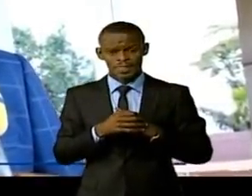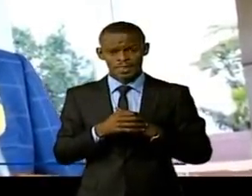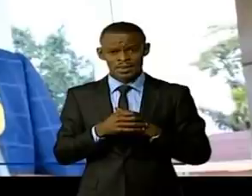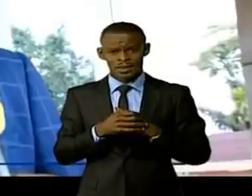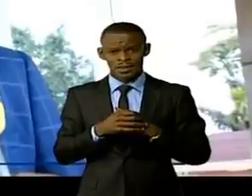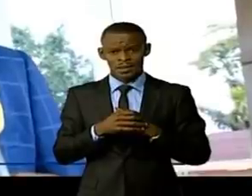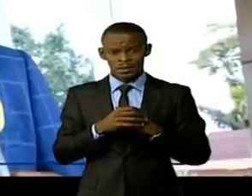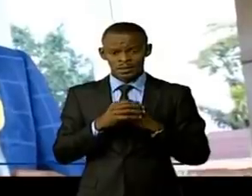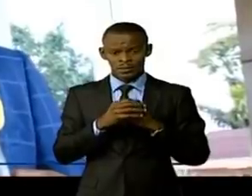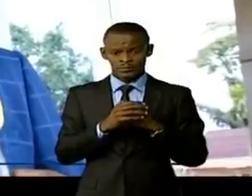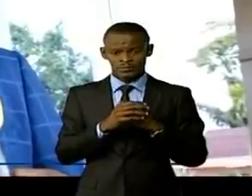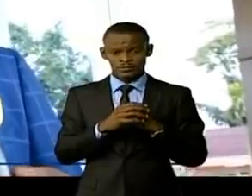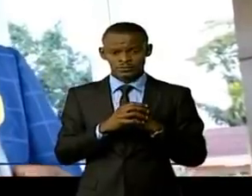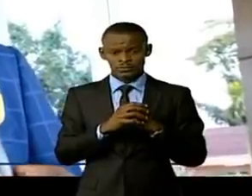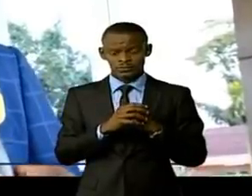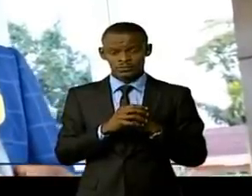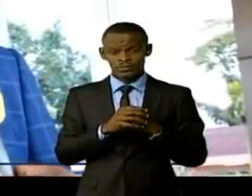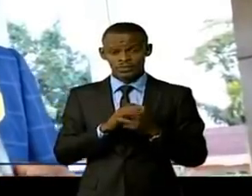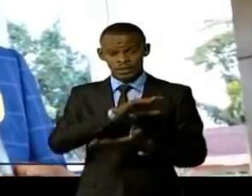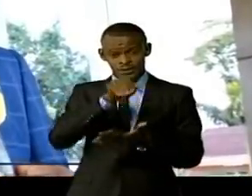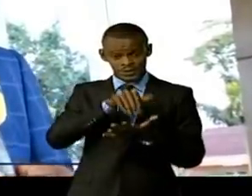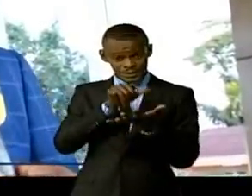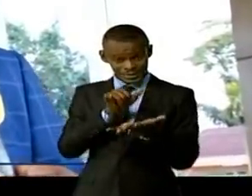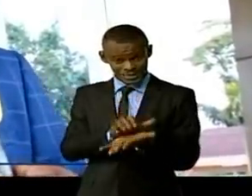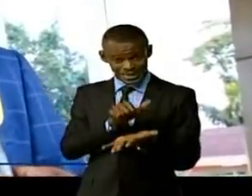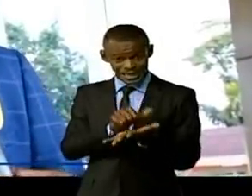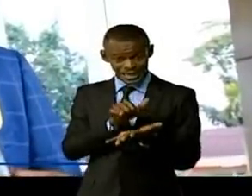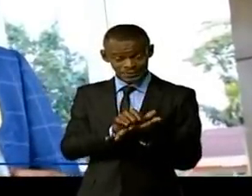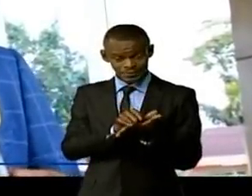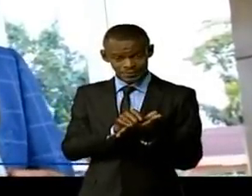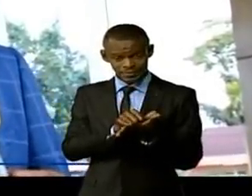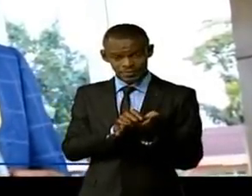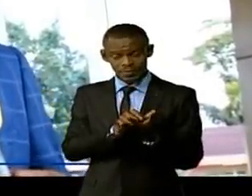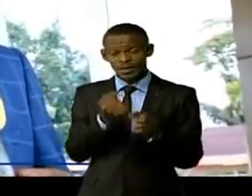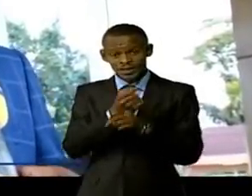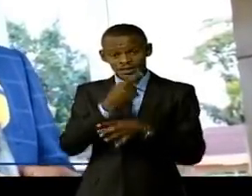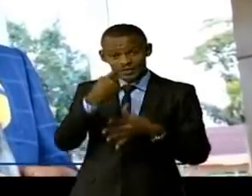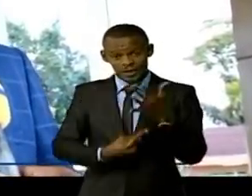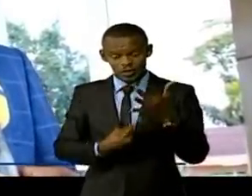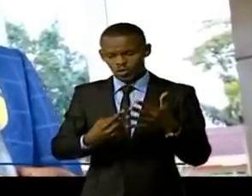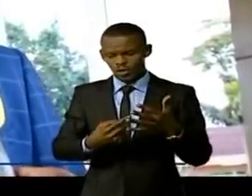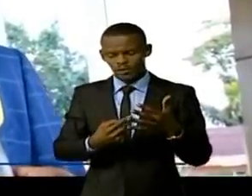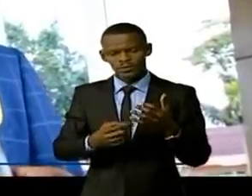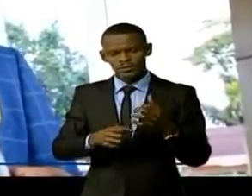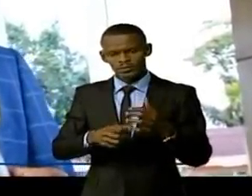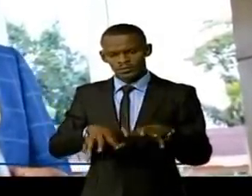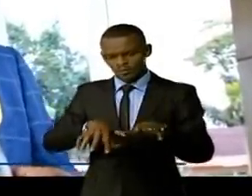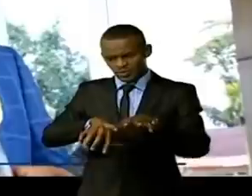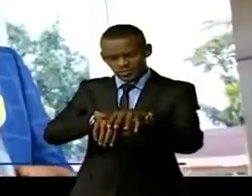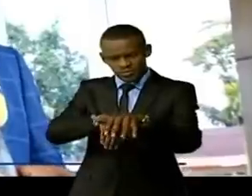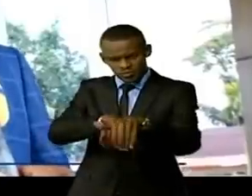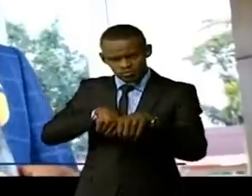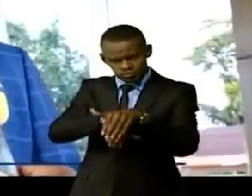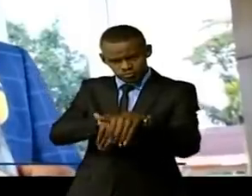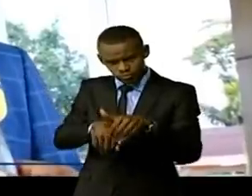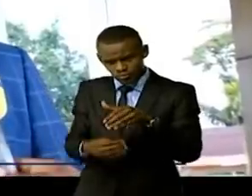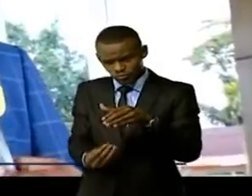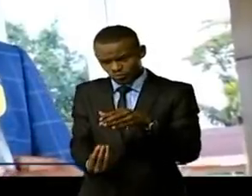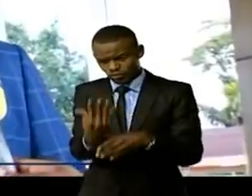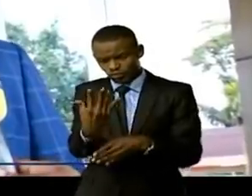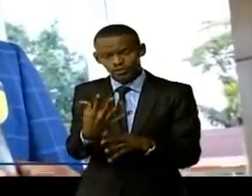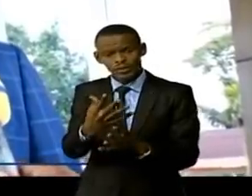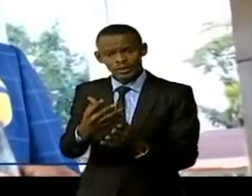2019. Ce centre, disons, produit des technologies qui sont nouvelles et qui peuvent être, disons, utiles pour toutes les autres